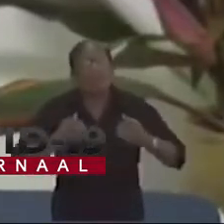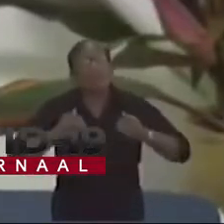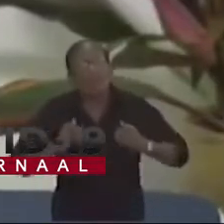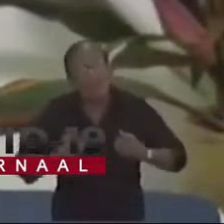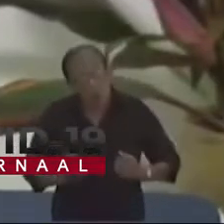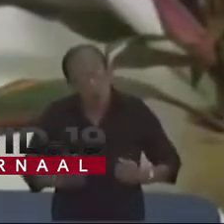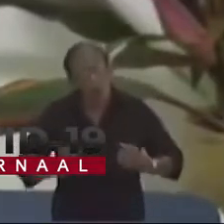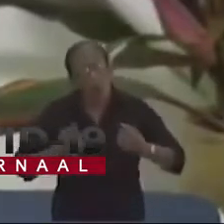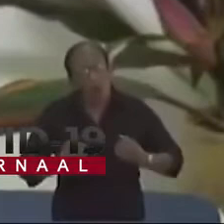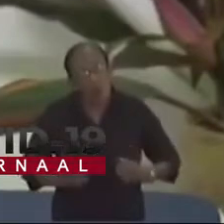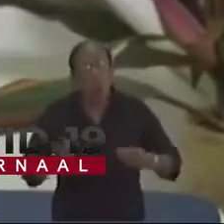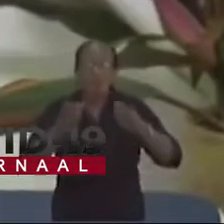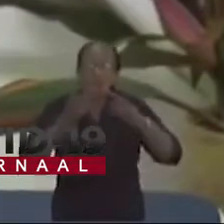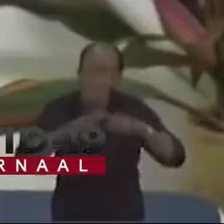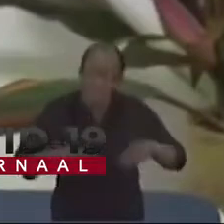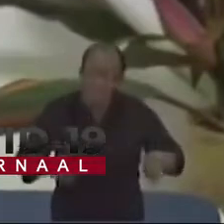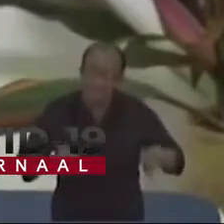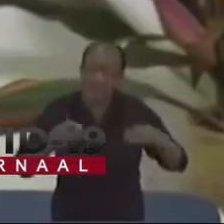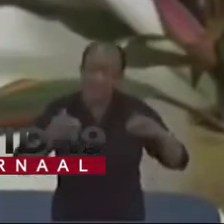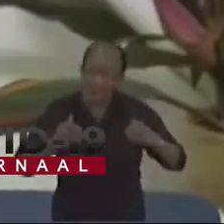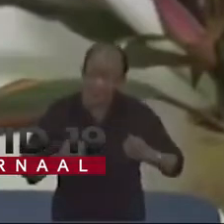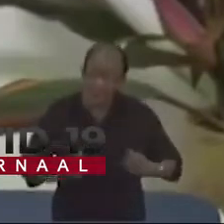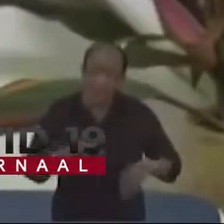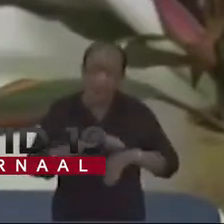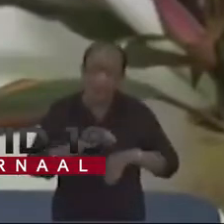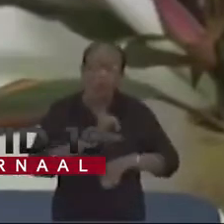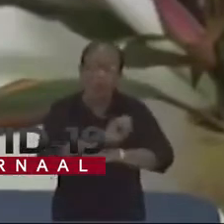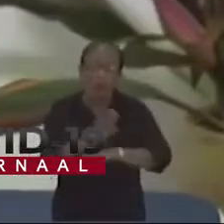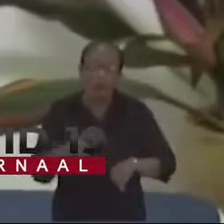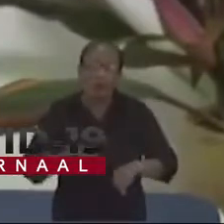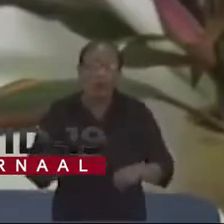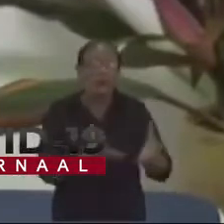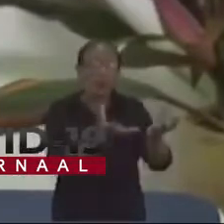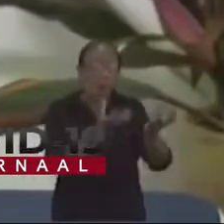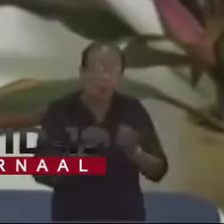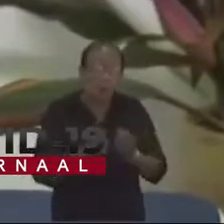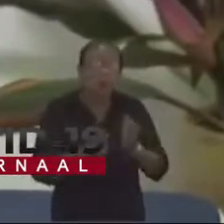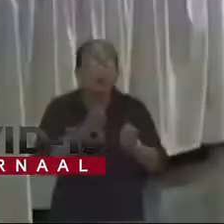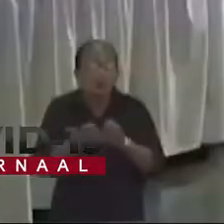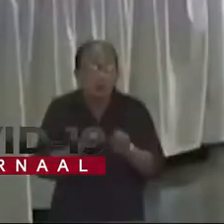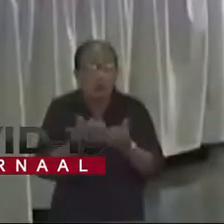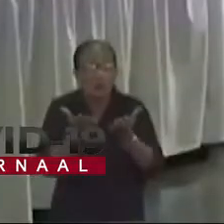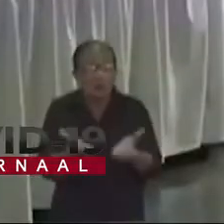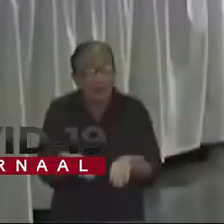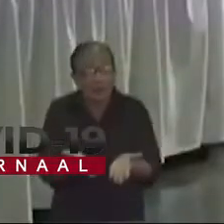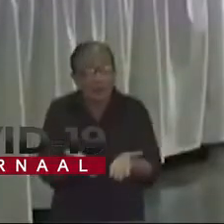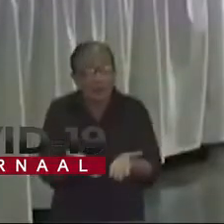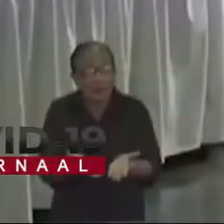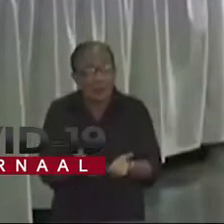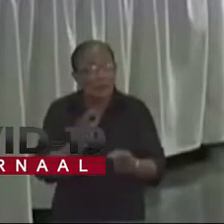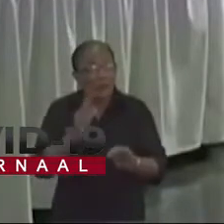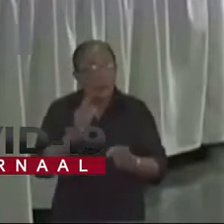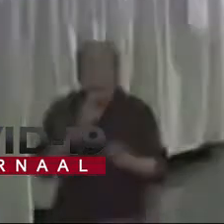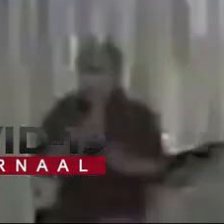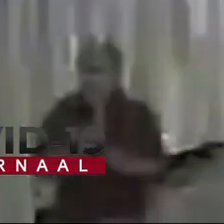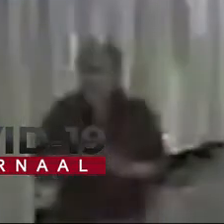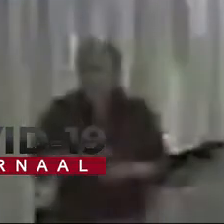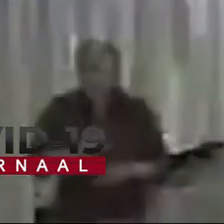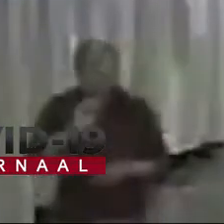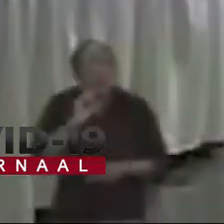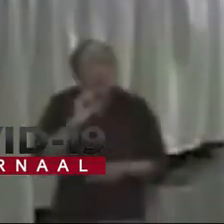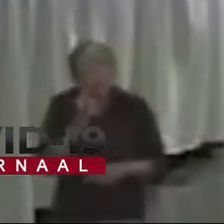verschillende patiënten die worden opgenomen, we proberen de zorg voor de patiënten te leveren, maar we doen dat onder heel